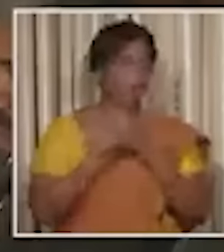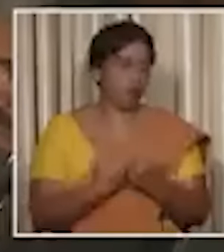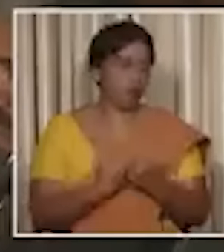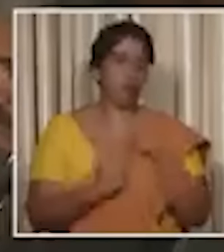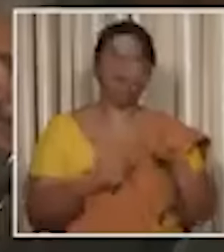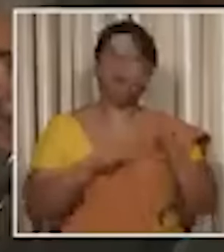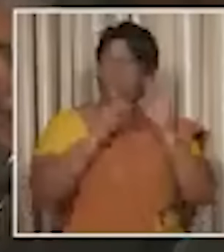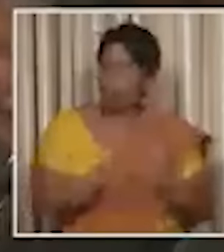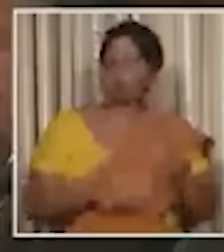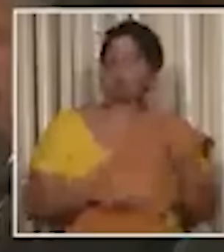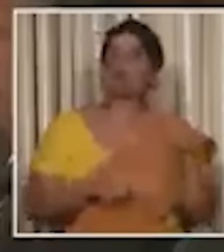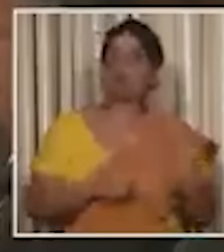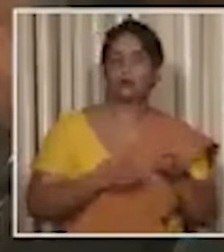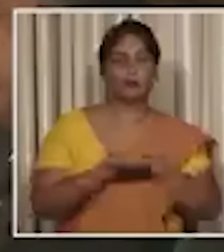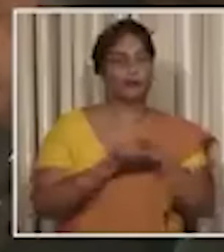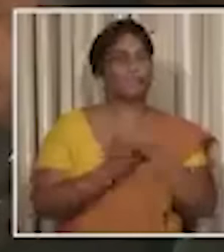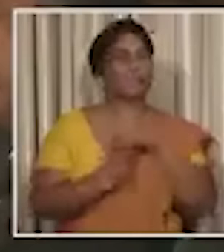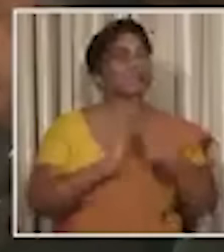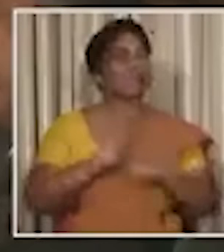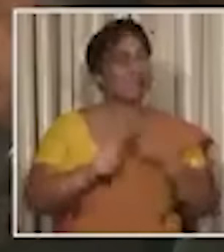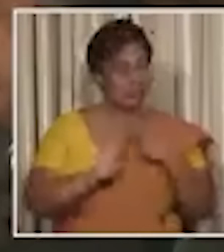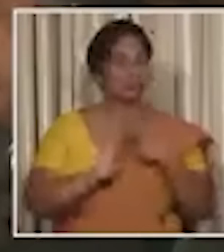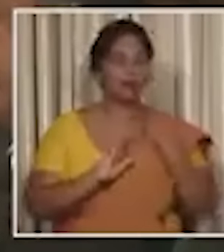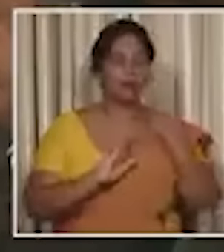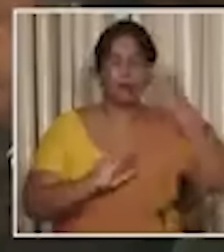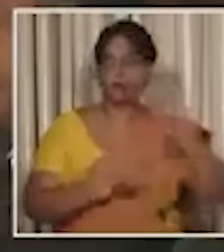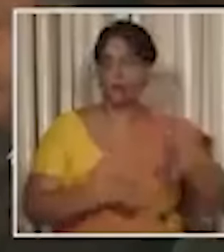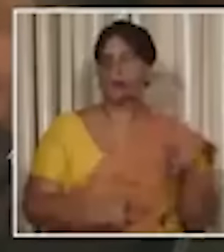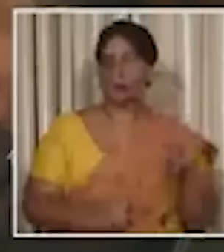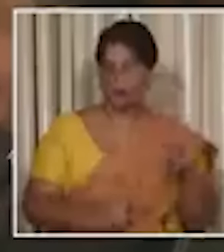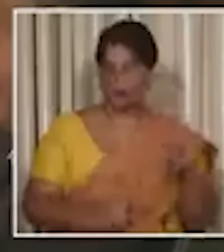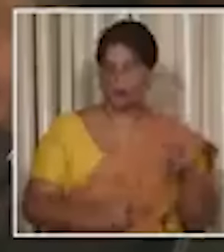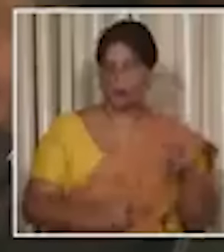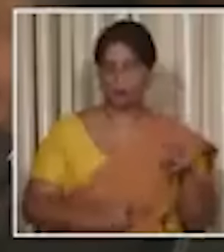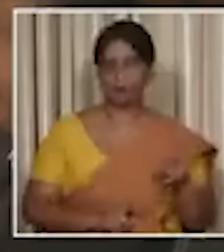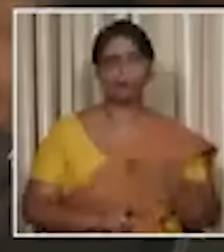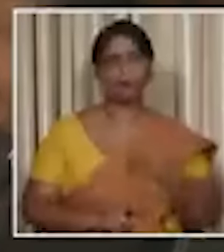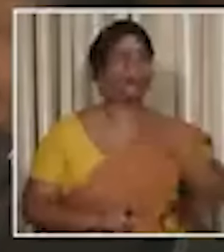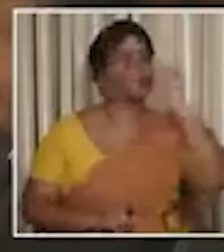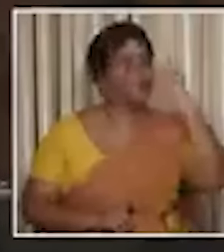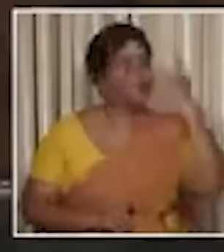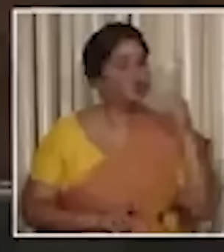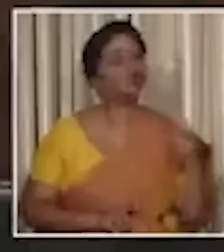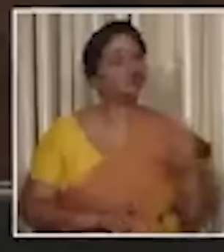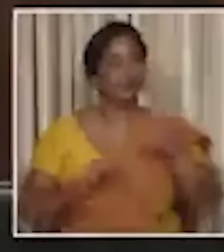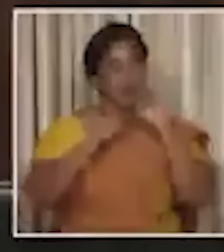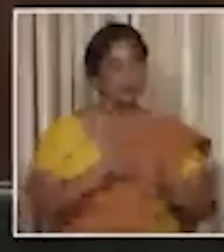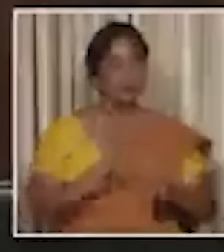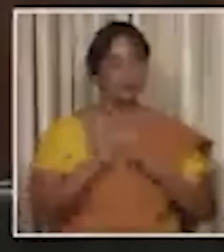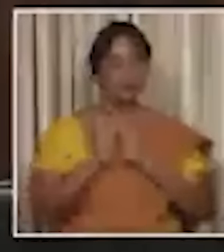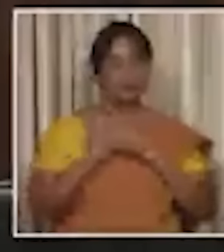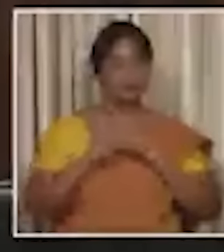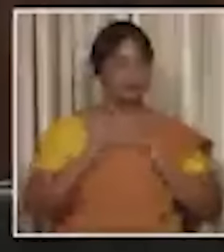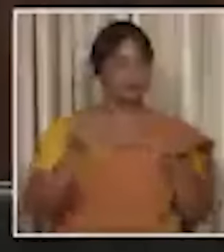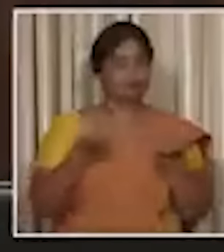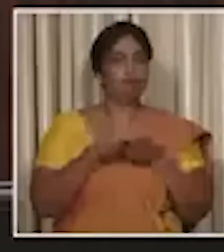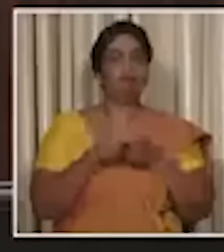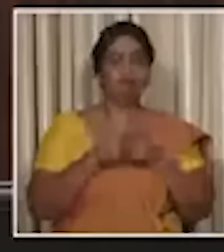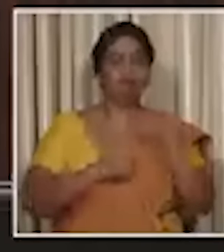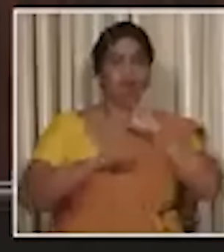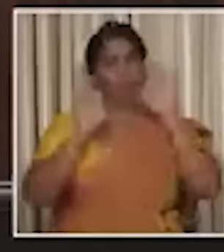கைத்தொழில் முயற்சிகளை ஆரம்பிக்க நான் தேர்தல் மேடைகளையும் தெரிவித்திருக்கின்றோம். அது ஒரு கலாச்சாரமாக மாறி இருக்கின்றது. தற்போது நாட்டை கைவிட்டு செல்கின்ற ஒரு